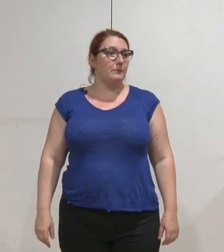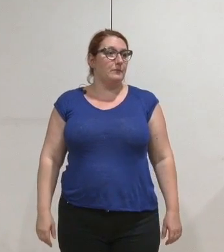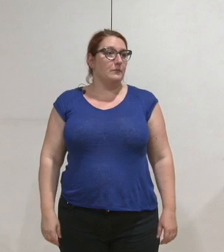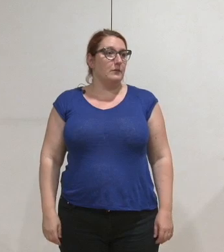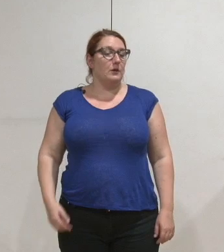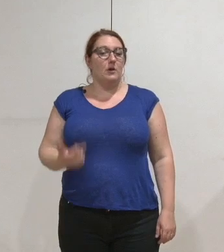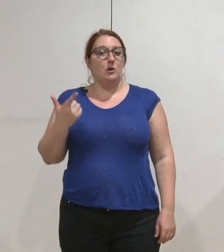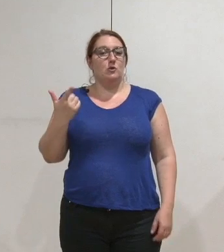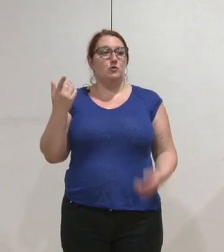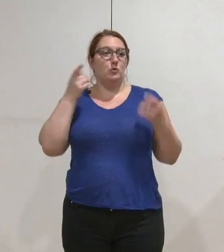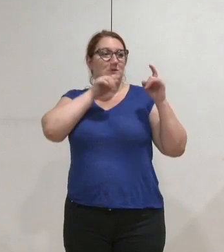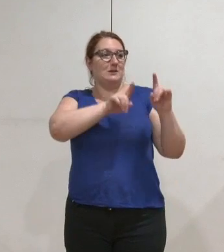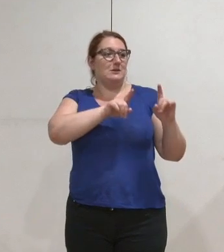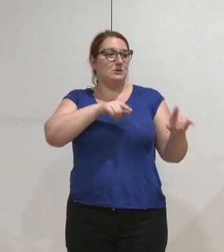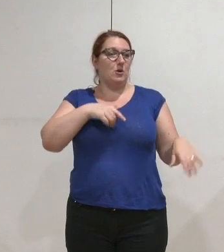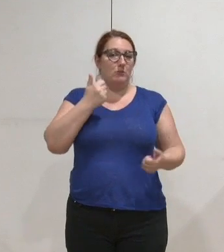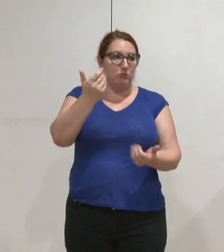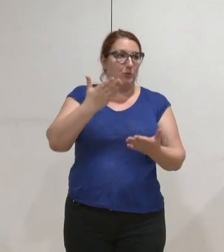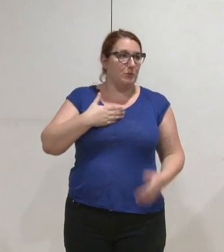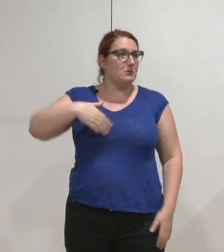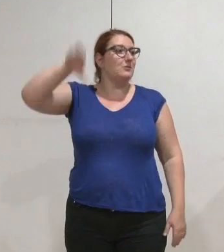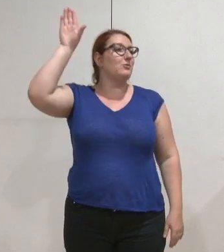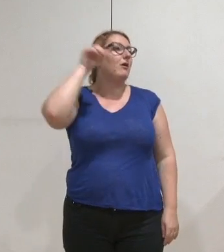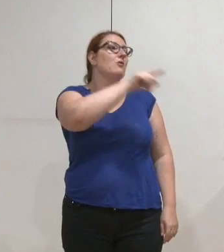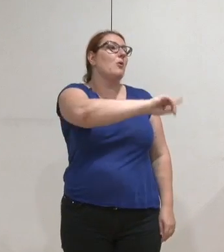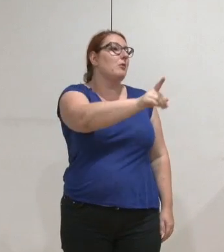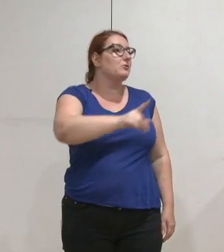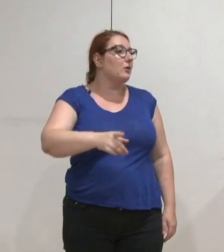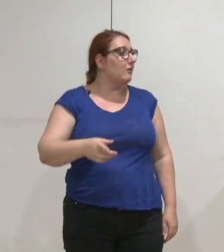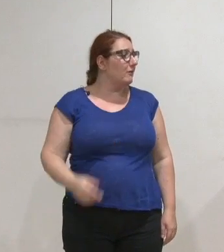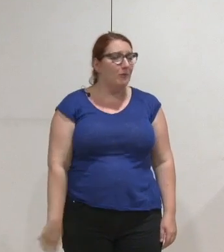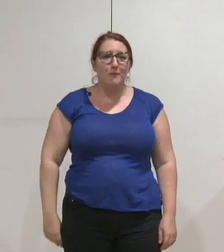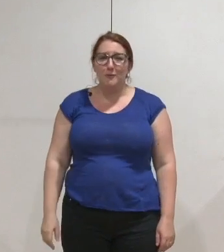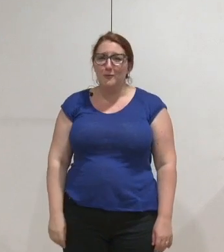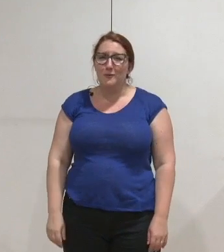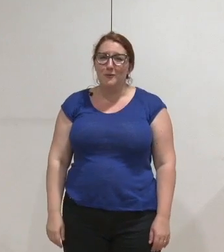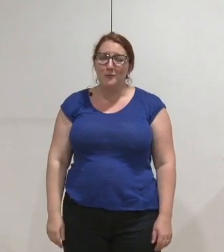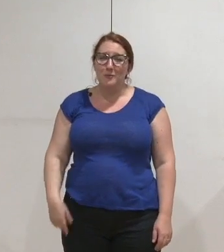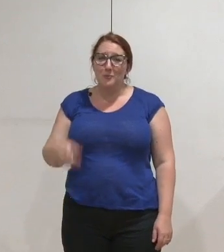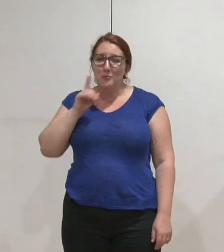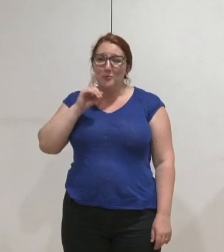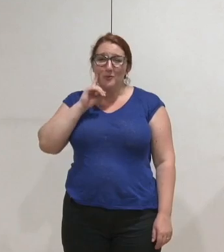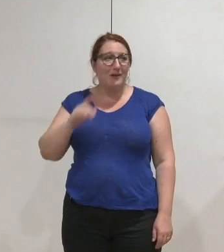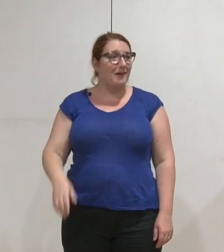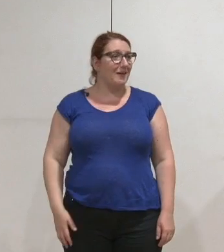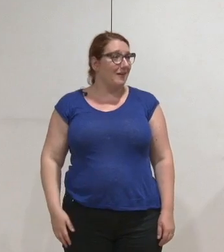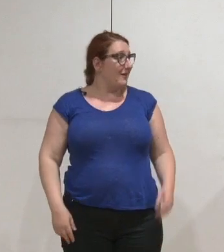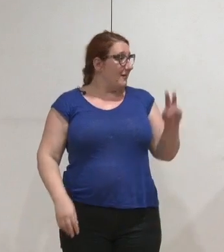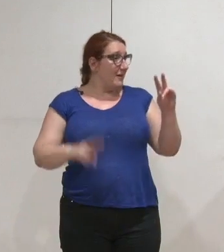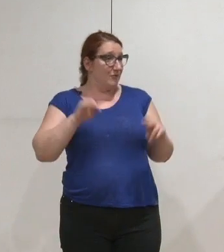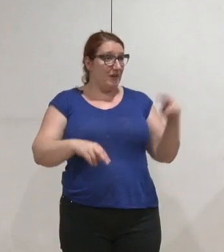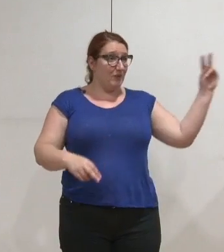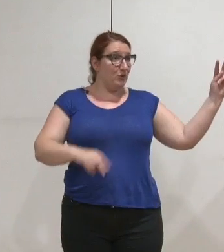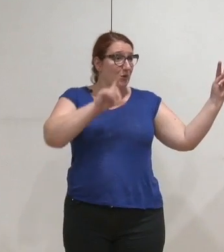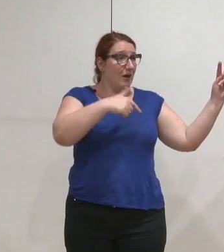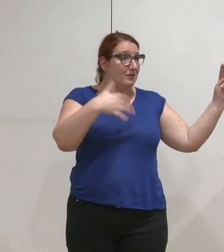assesseurs qui veulent bien se proposer non pas toi non en fait on en a déjà de là donc s'il y